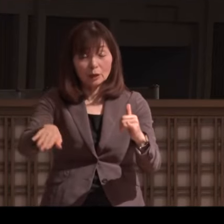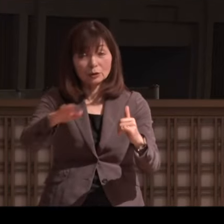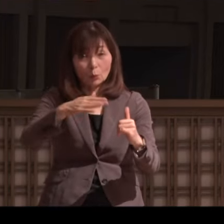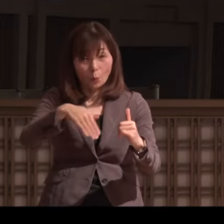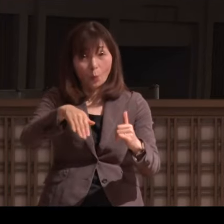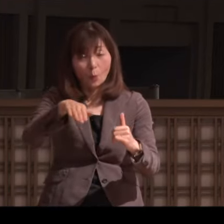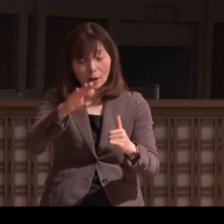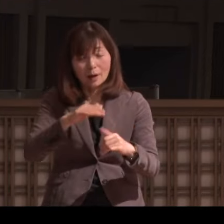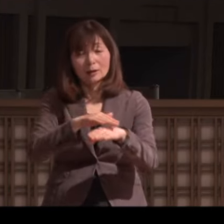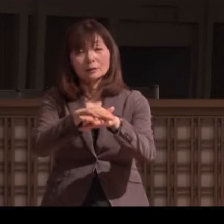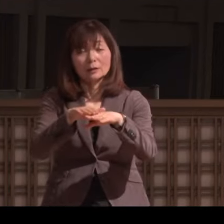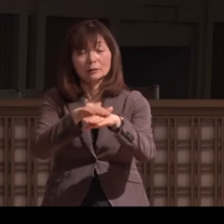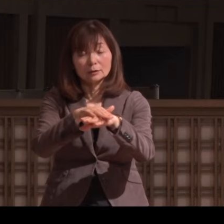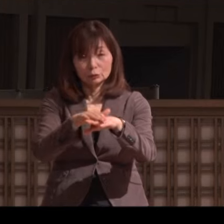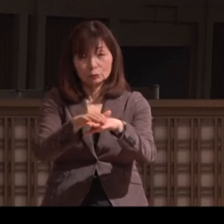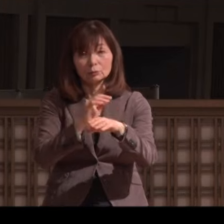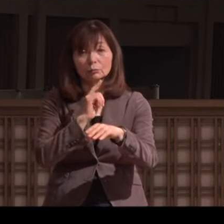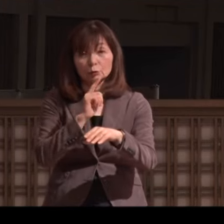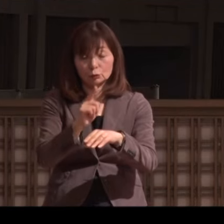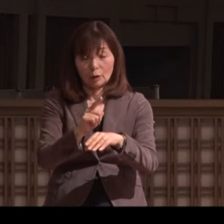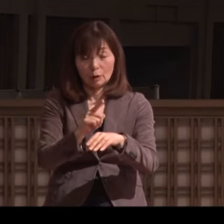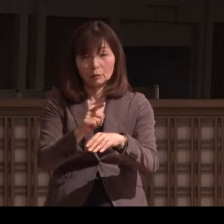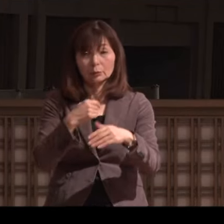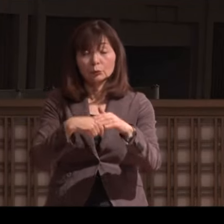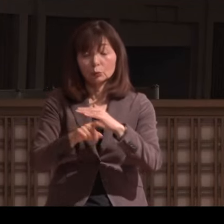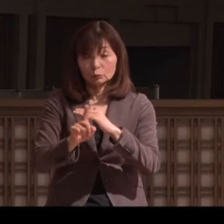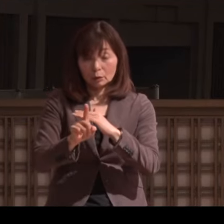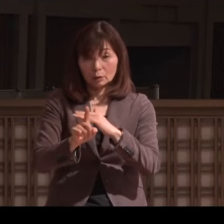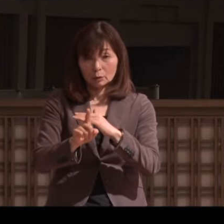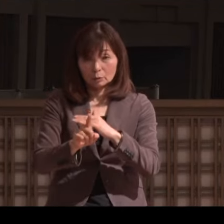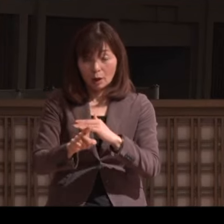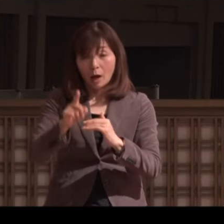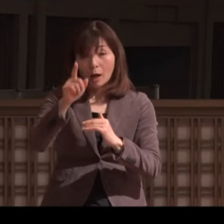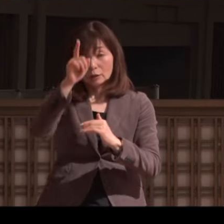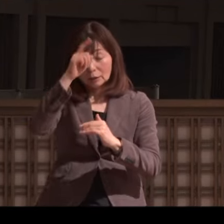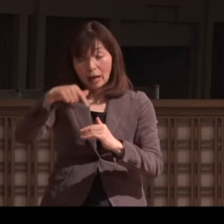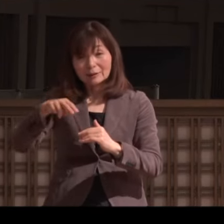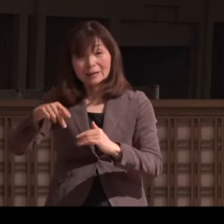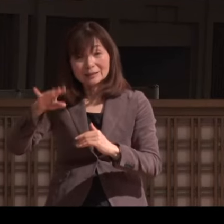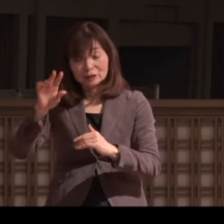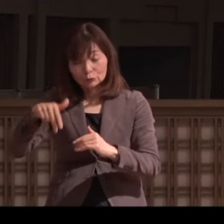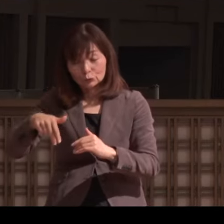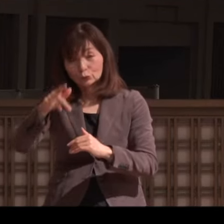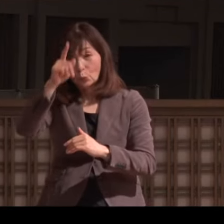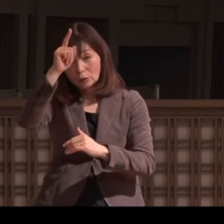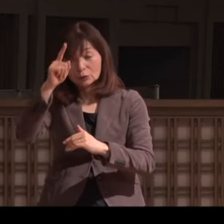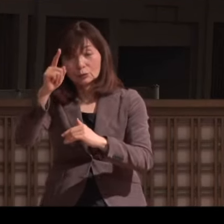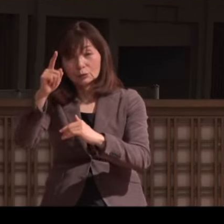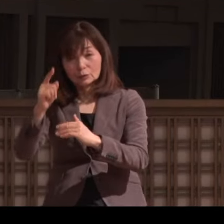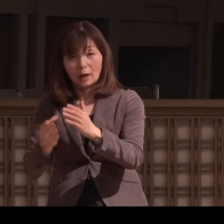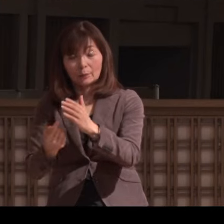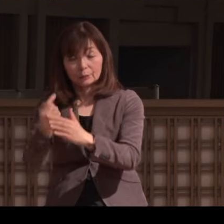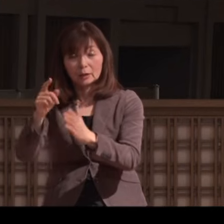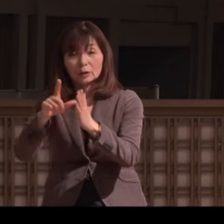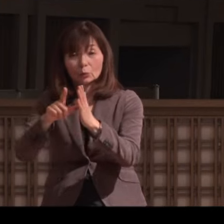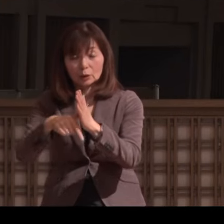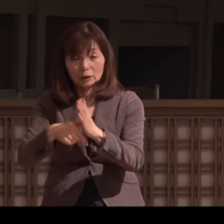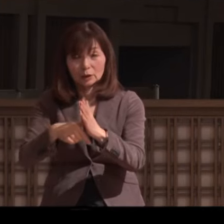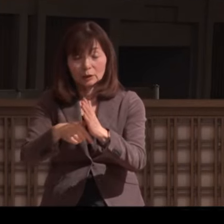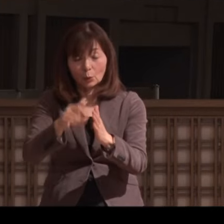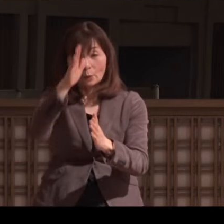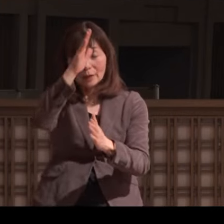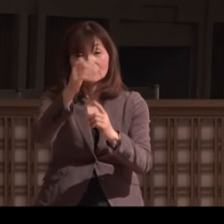実は大事なんですって言ったんですなぜならナチスドイツが出てきた時にハイデガーっていうま哲学者知ってるかもしれませ